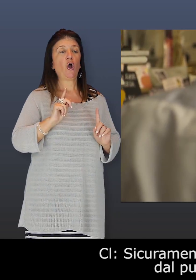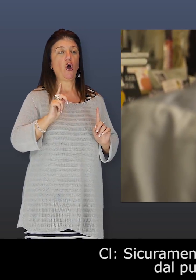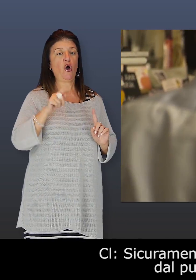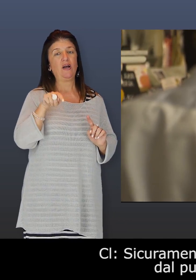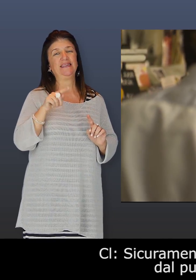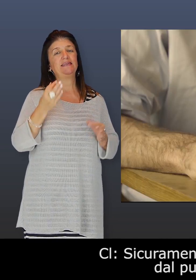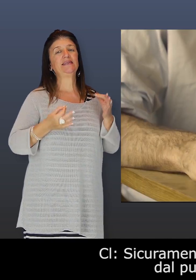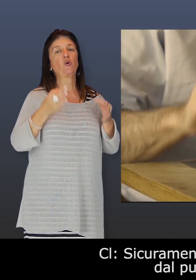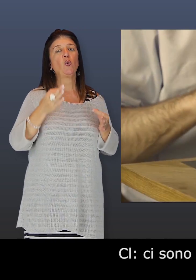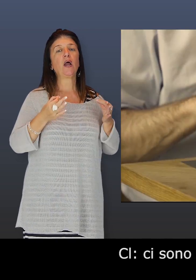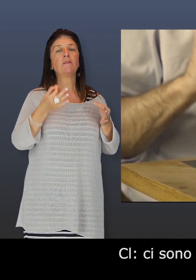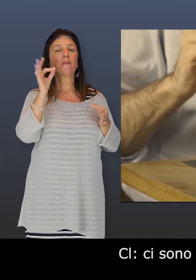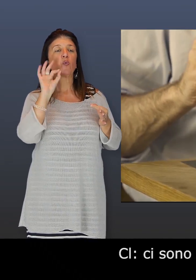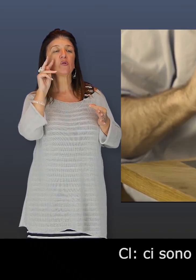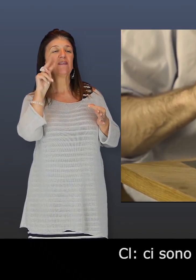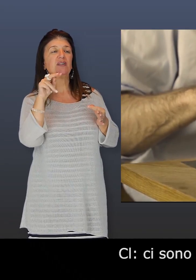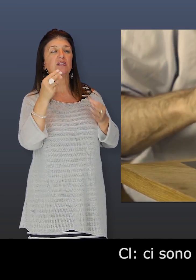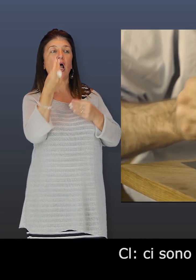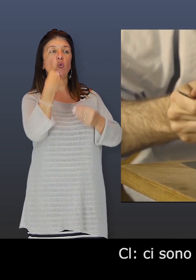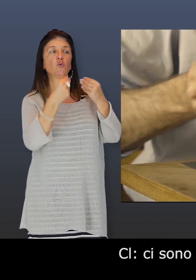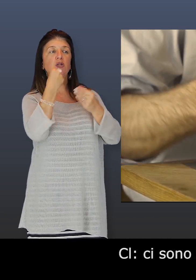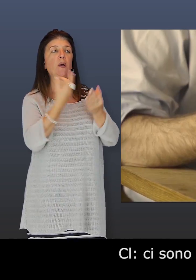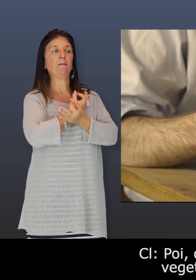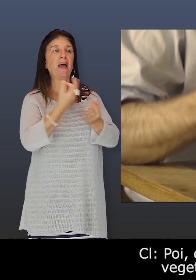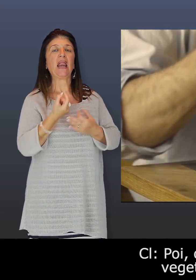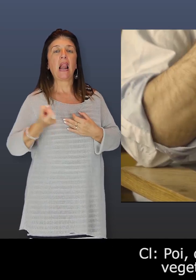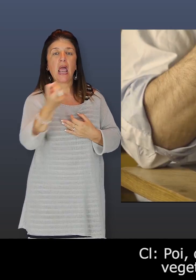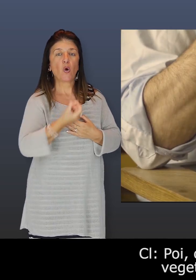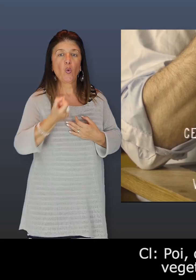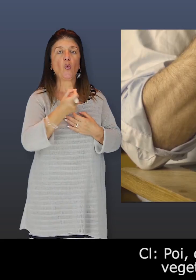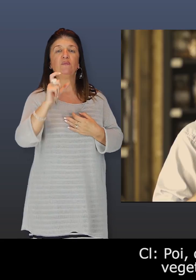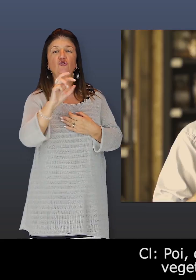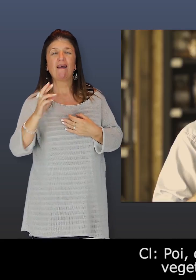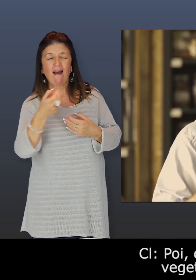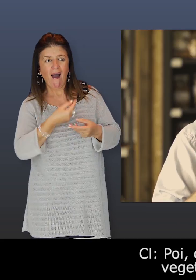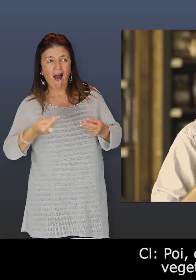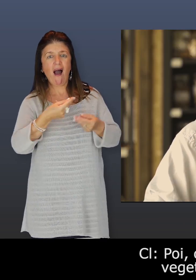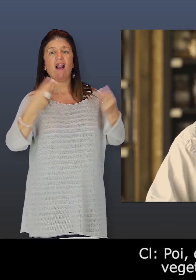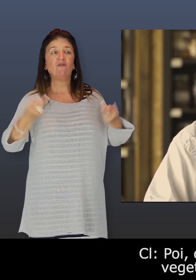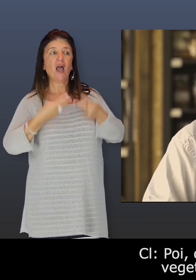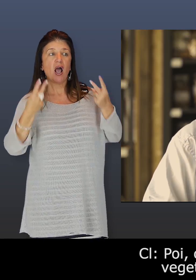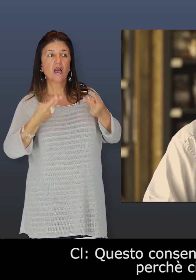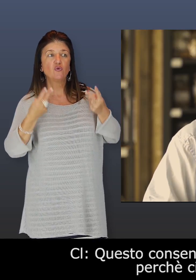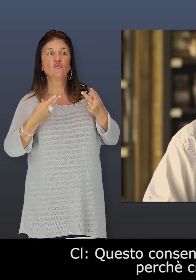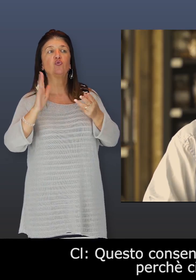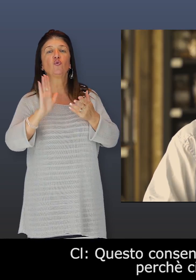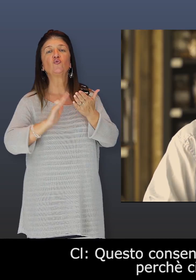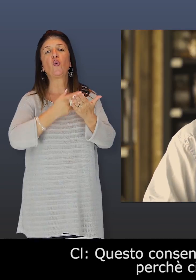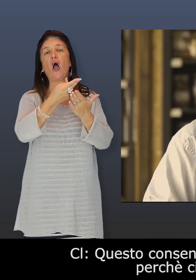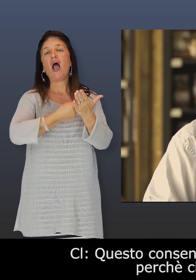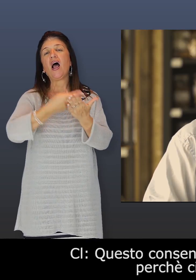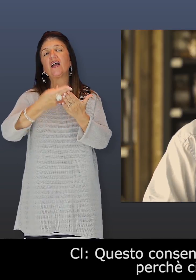vista nutrizionale, ci sono i legumi, ci sono i cereali, c'è la verdura, poi oltretutto sono due ricette vegetariane della tradizione,